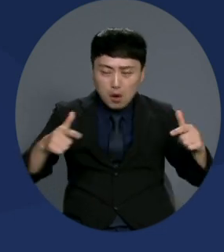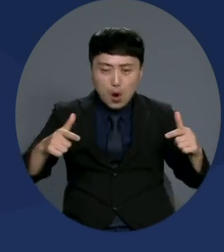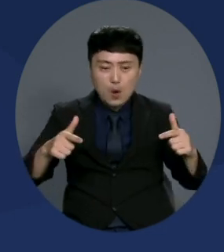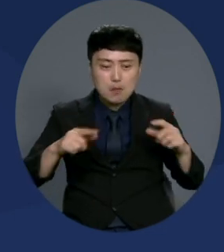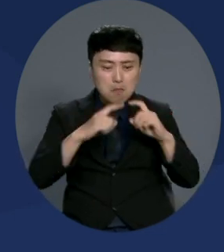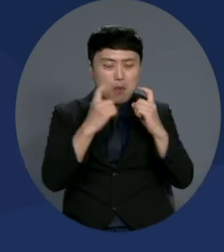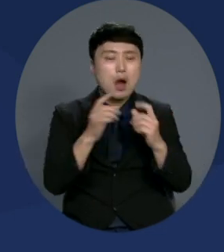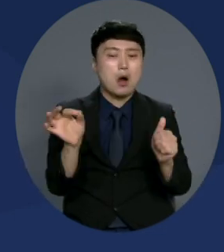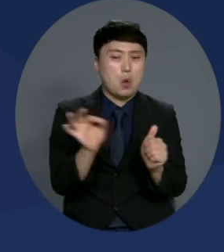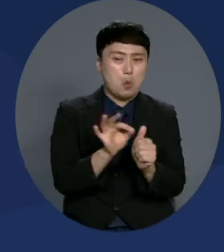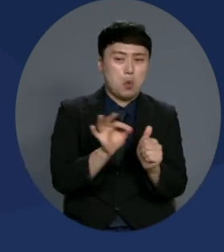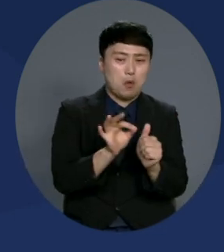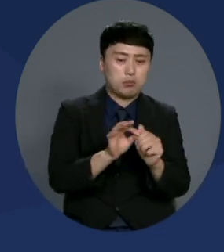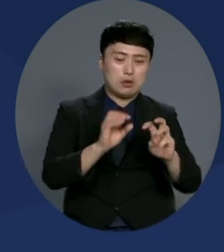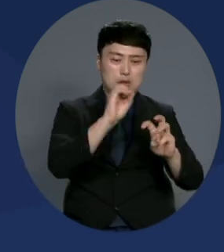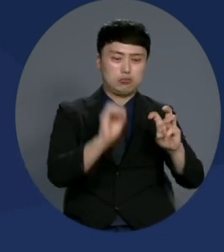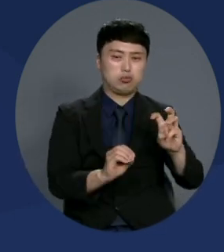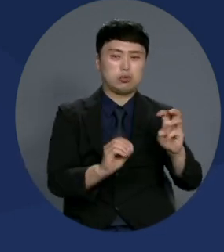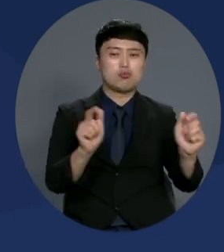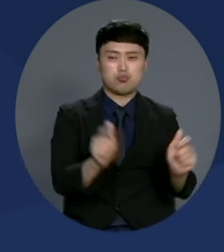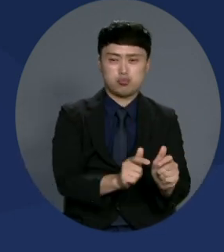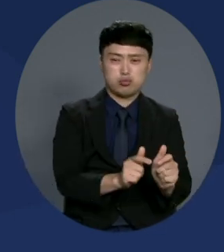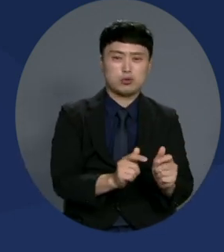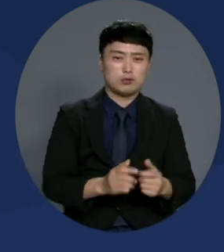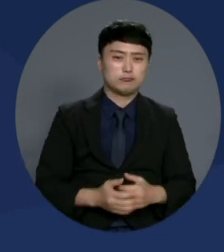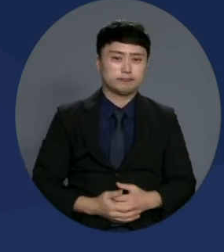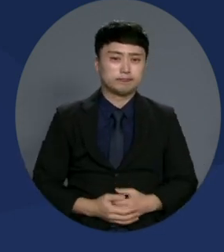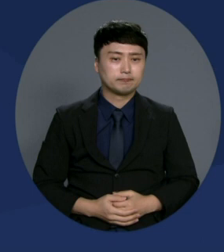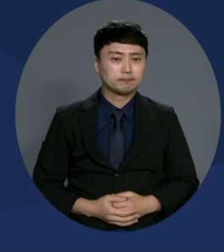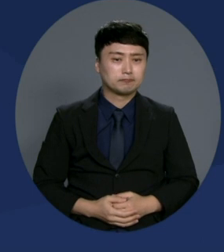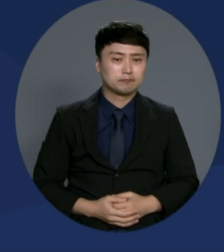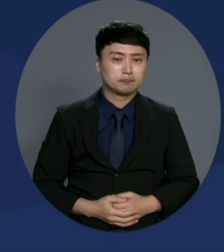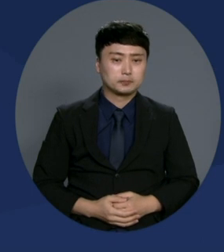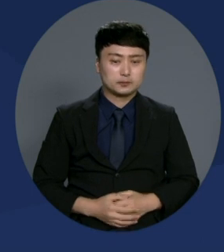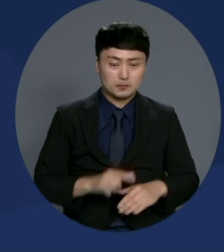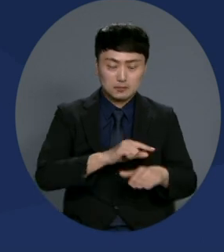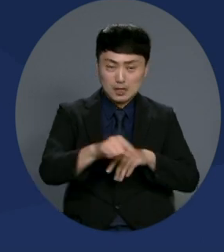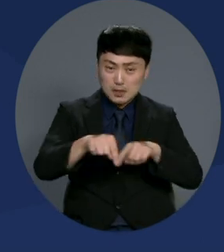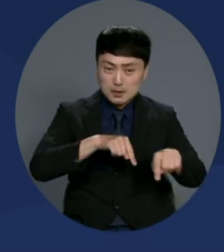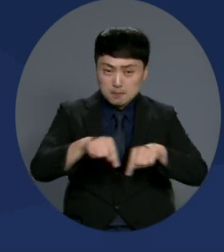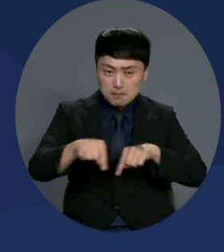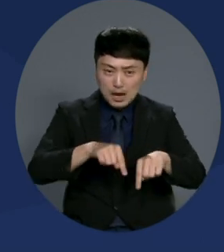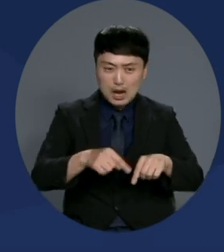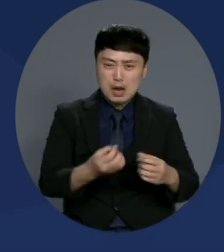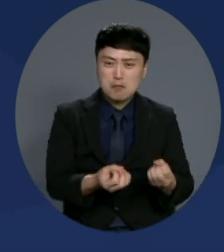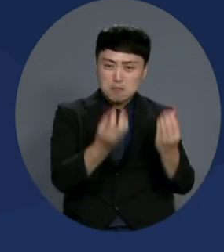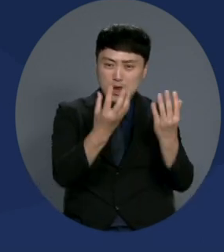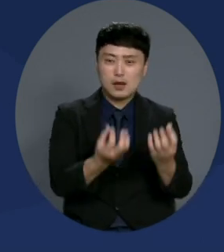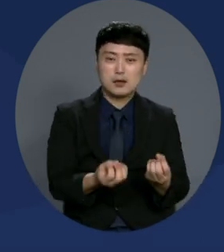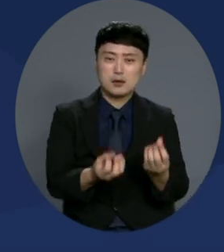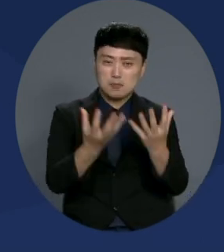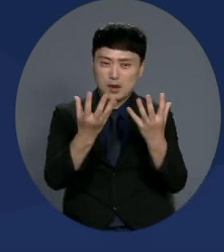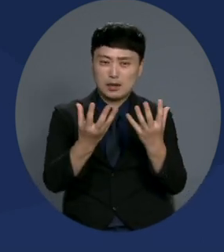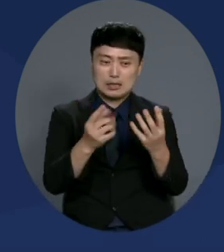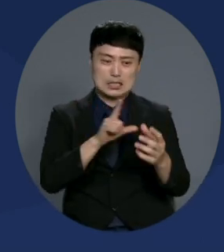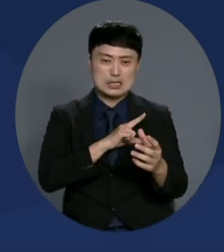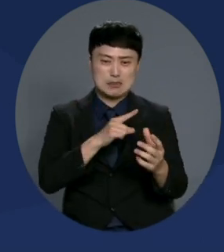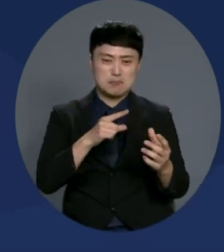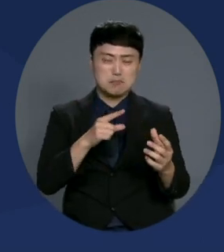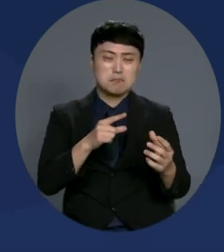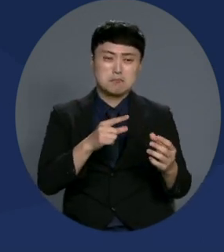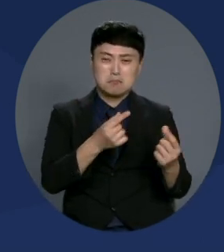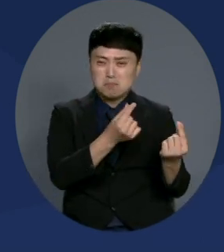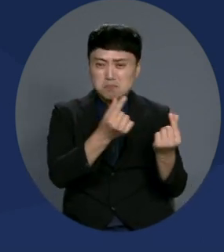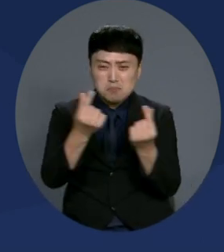보조사업은 최대 30% 줄입니다 여러 지자체에서 추진하는 각종 행사는 중복성을 따져서